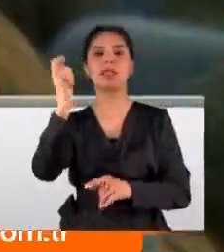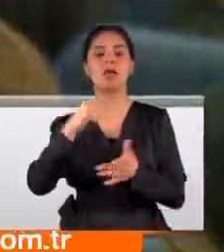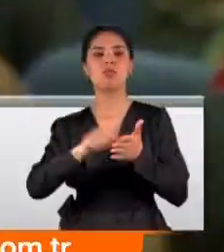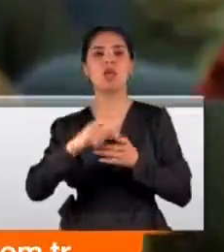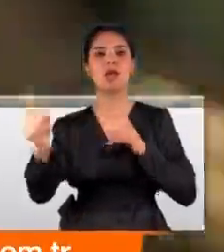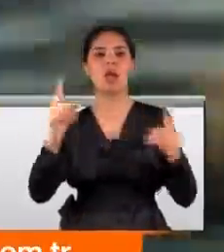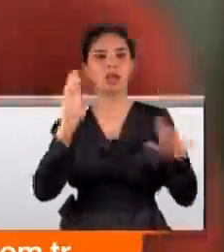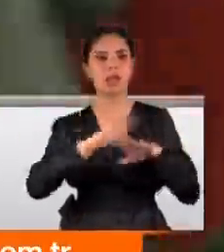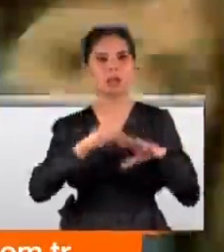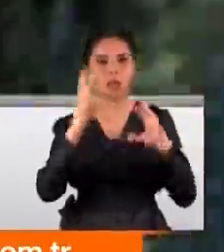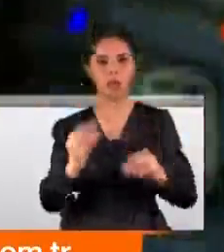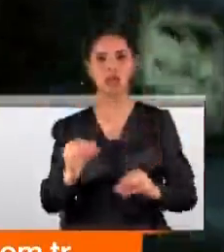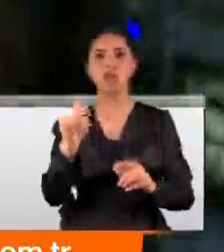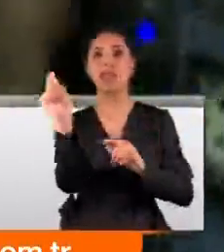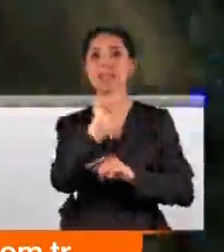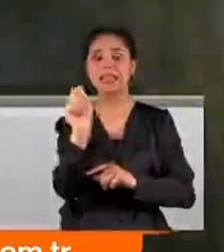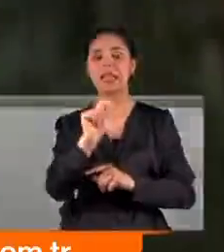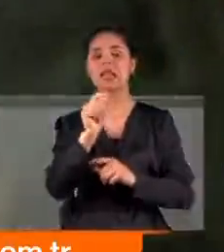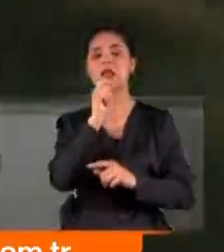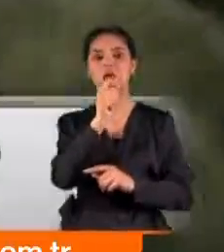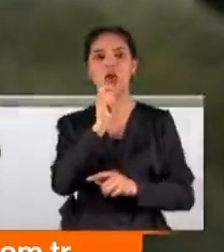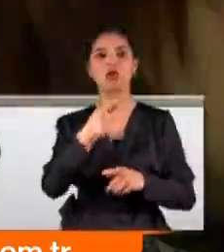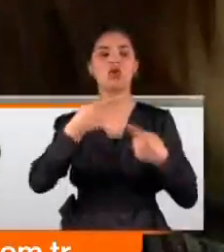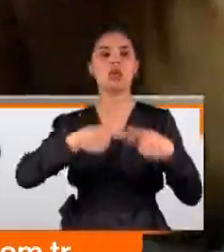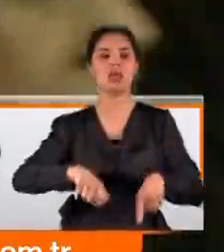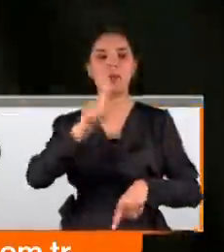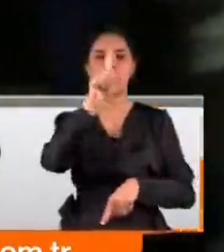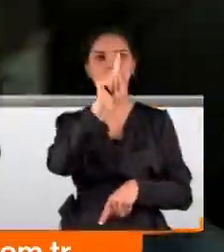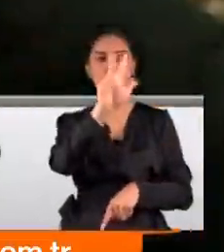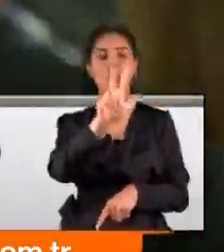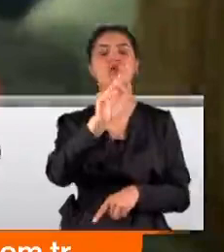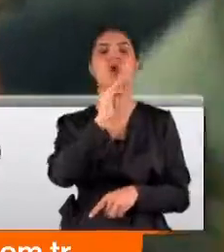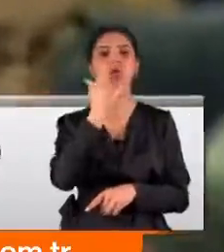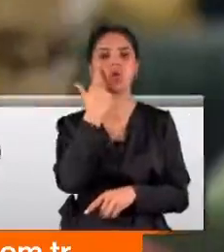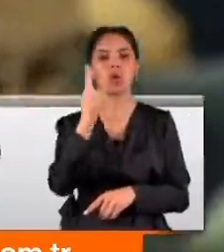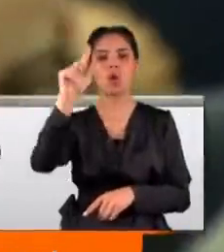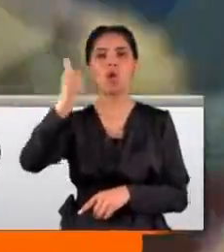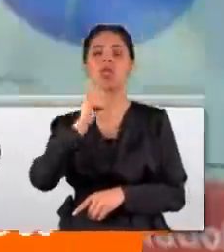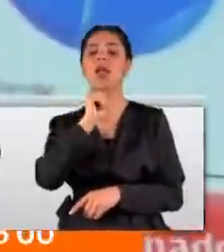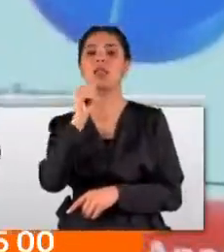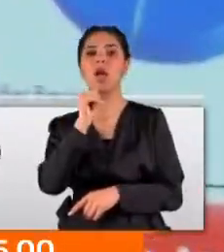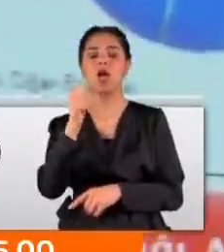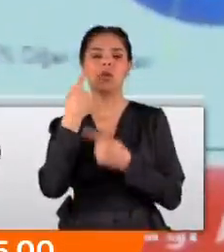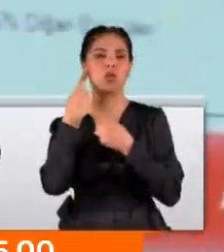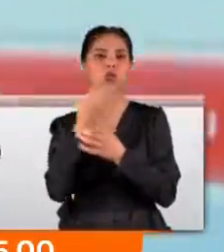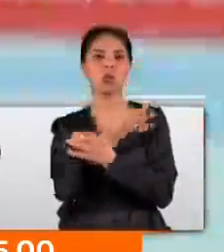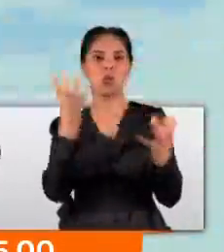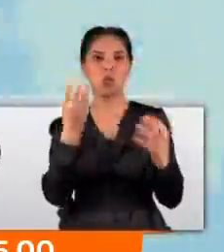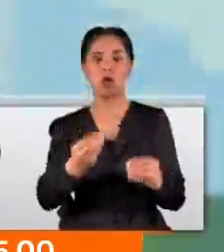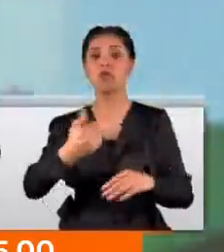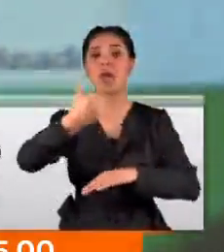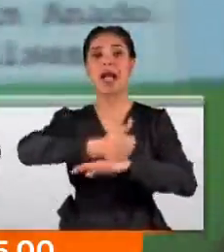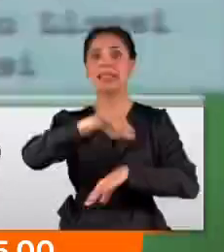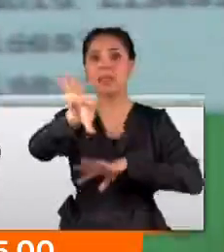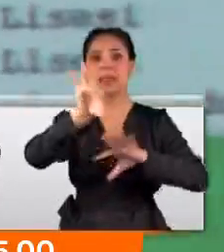arasında yapılacak. Sözlü sınavlar 1-13 Ağustos'ta yapılacak, sonuçlar 16 Ağustos'ta ilan edilecek. Atama